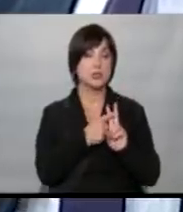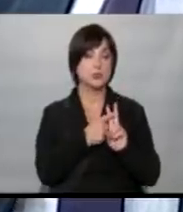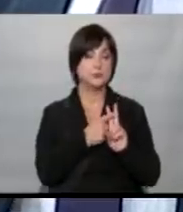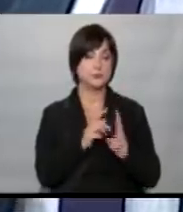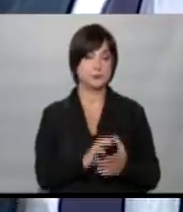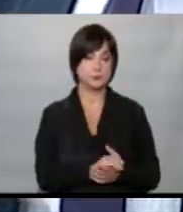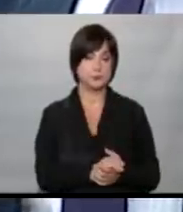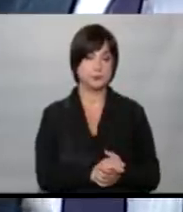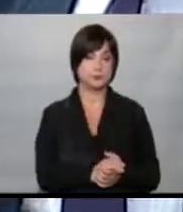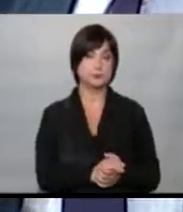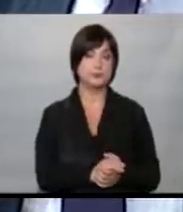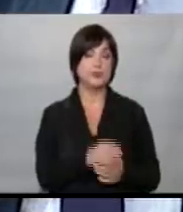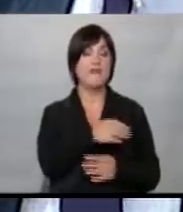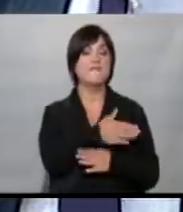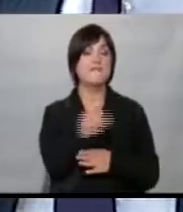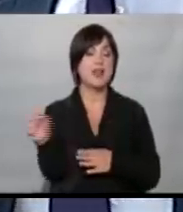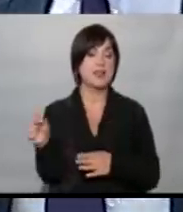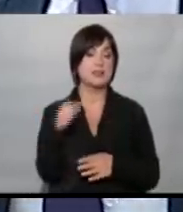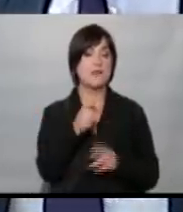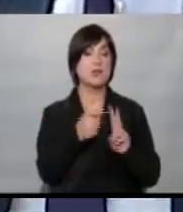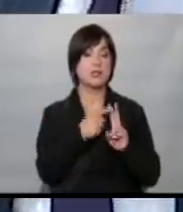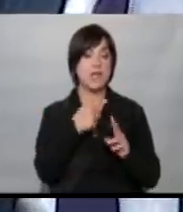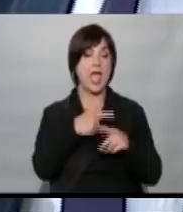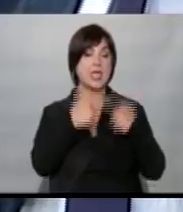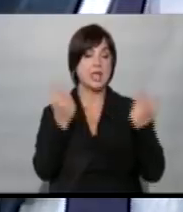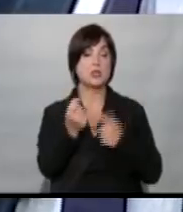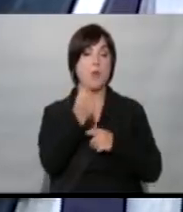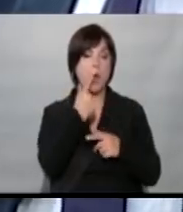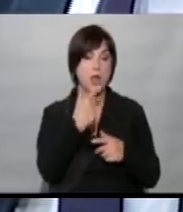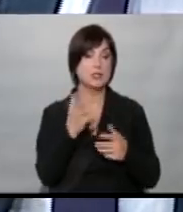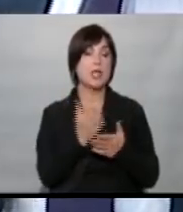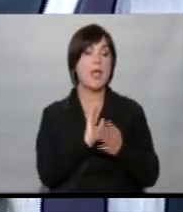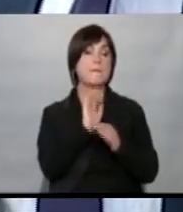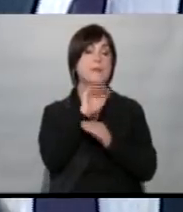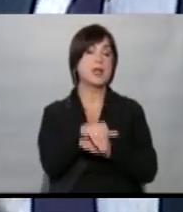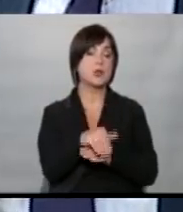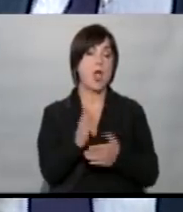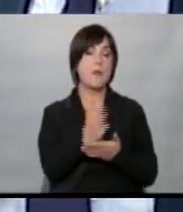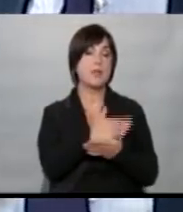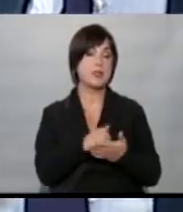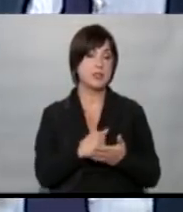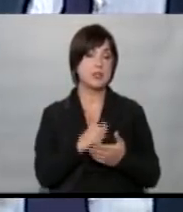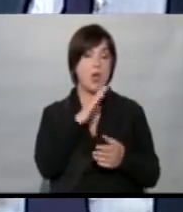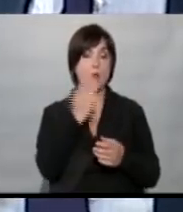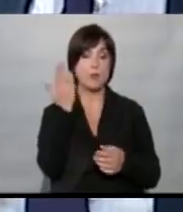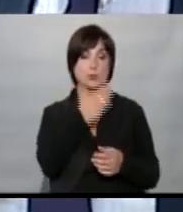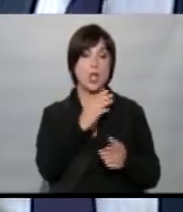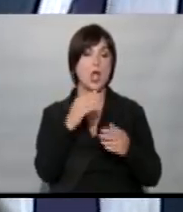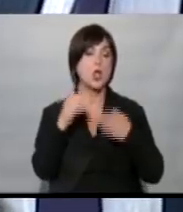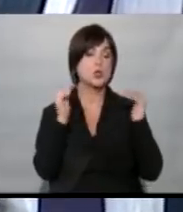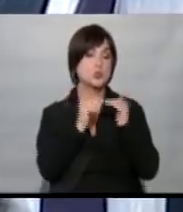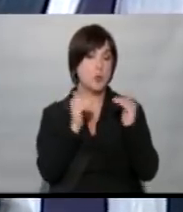НАТО вратата во НАТО, јасно ја довевме по раката, е исклучиво преку имплементација на постигнатата